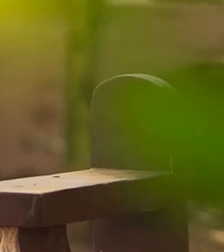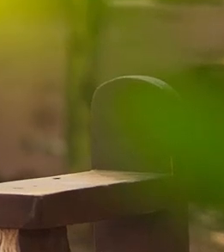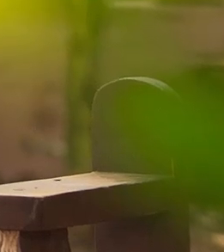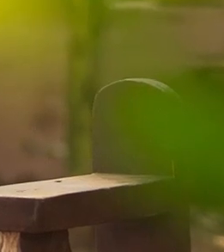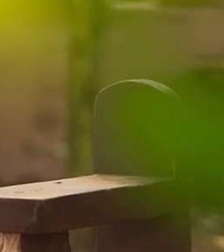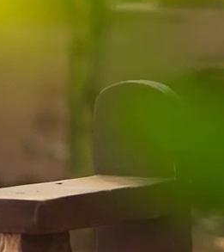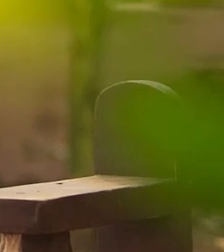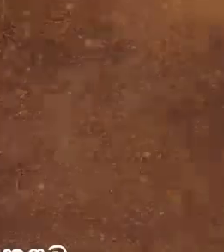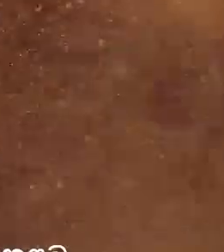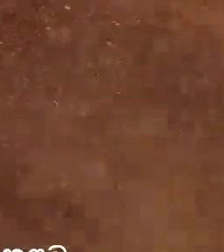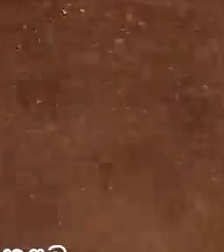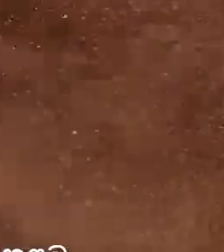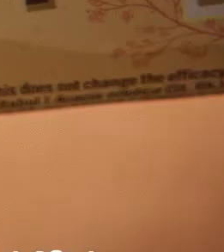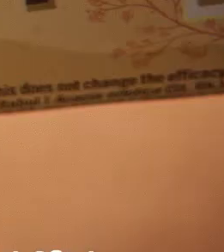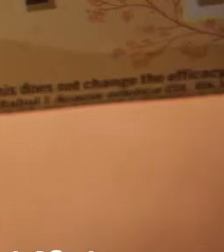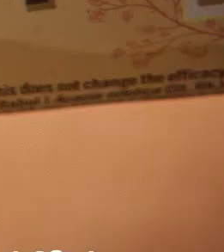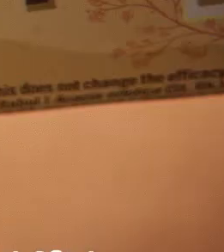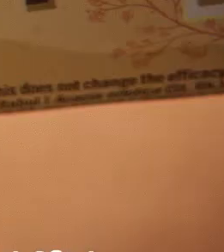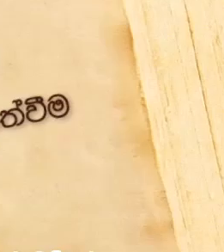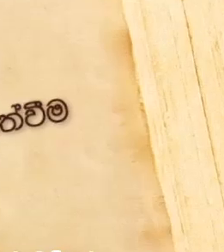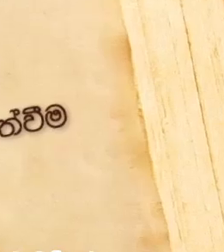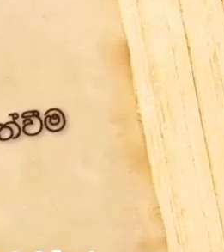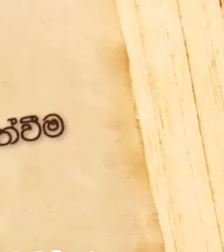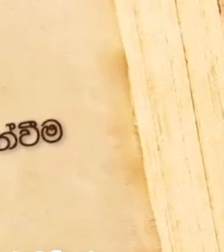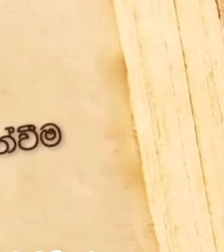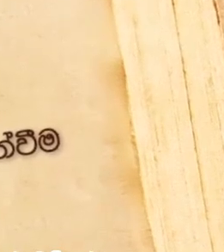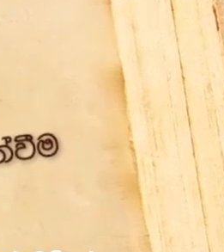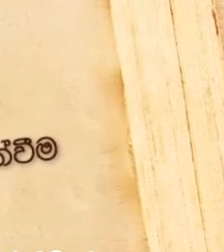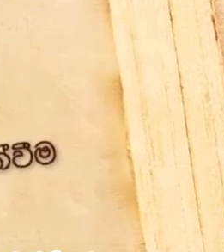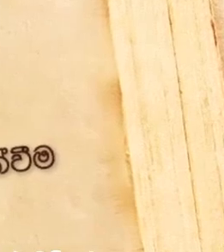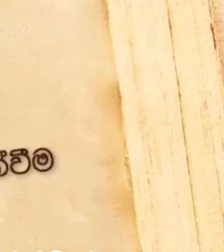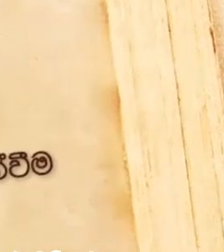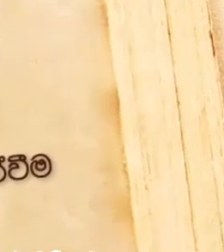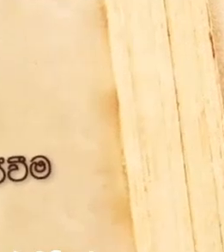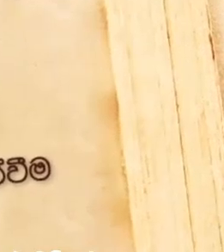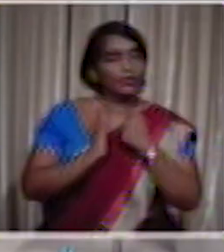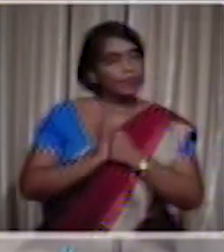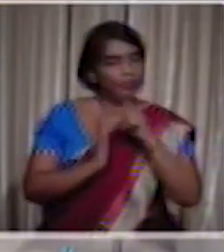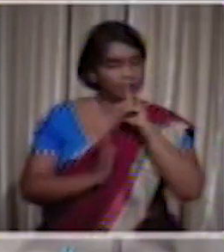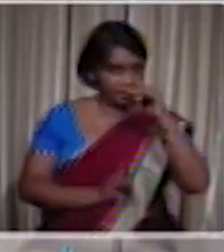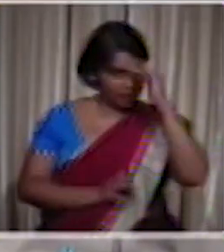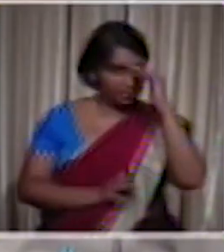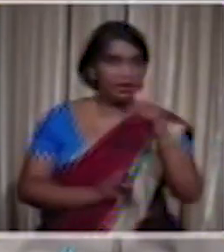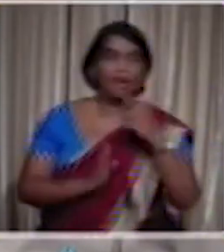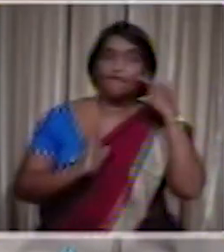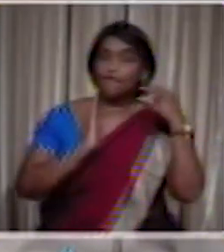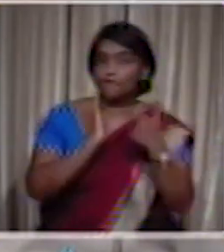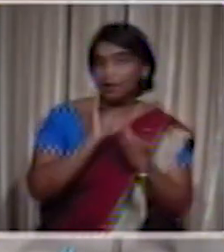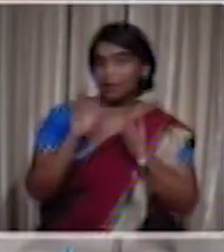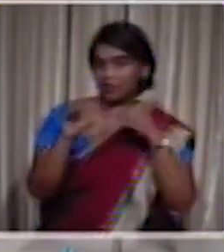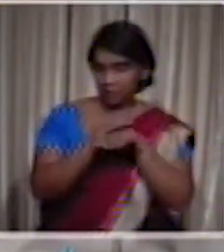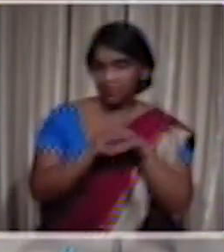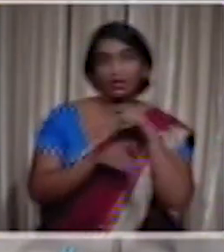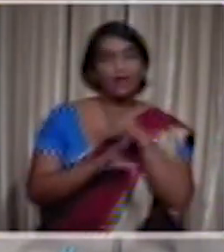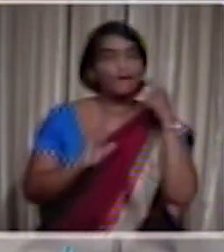දසන කාන්ති චූර්ණයේ සහිත liver ice දන්තාලේපය තත්වල ඇති ප්‍රශ්න 10ක් වලකයි විභාග පැවැත්වීම